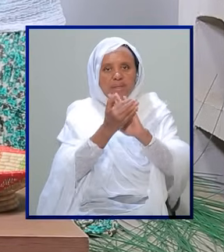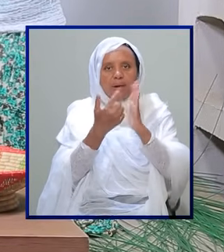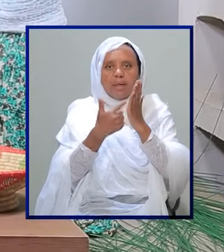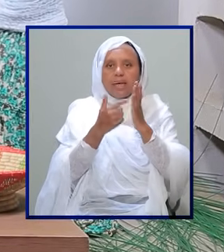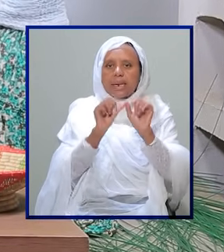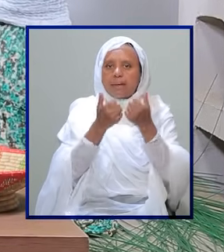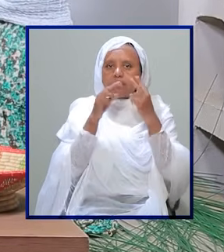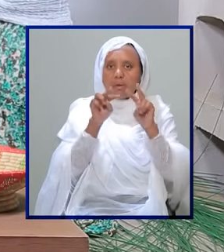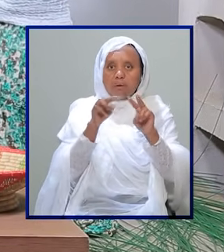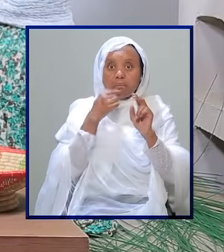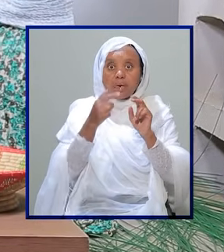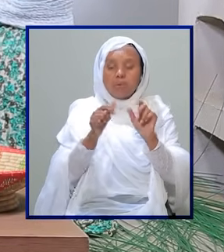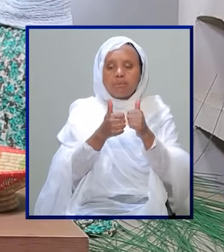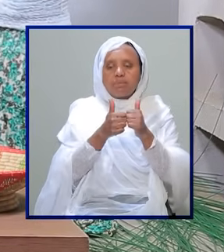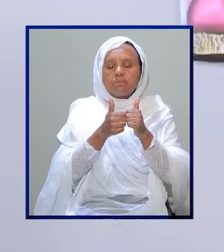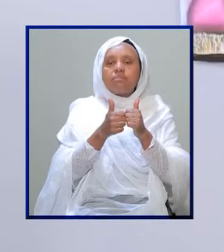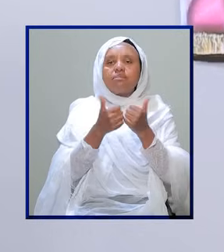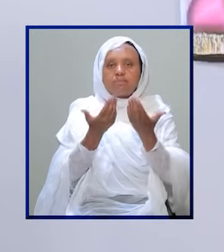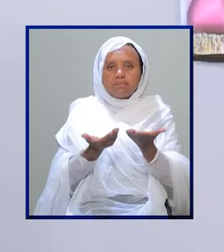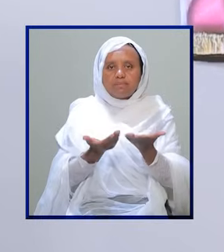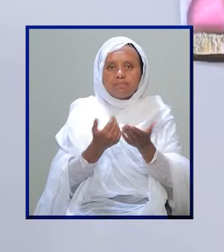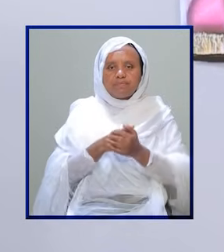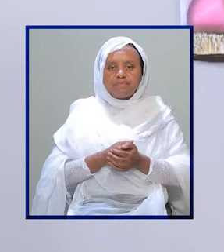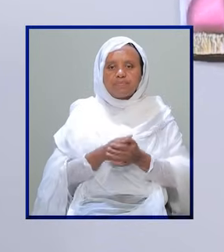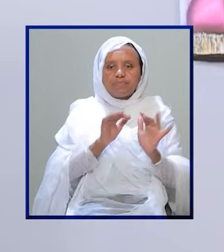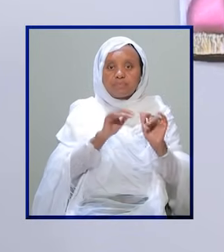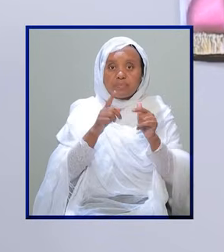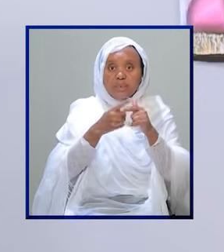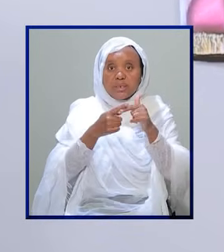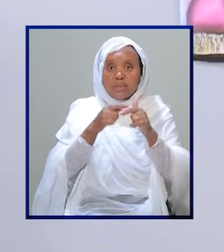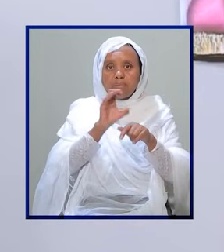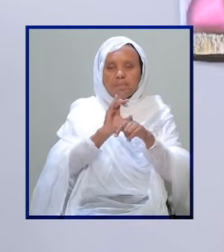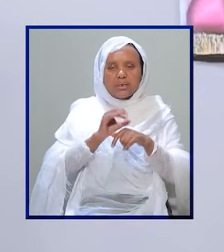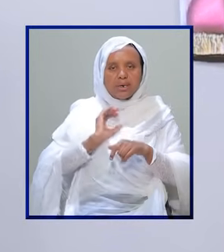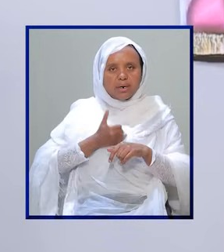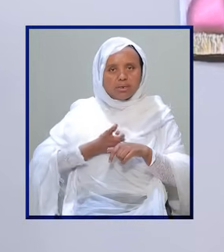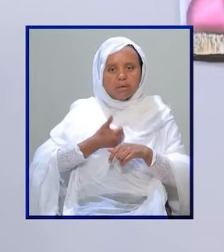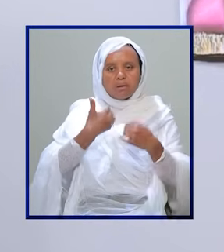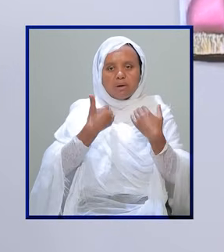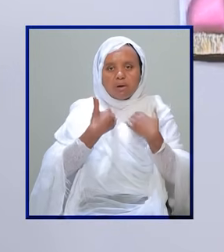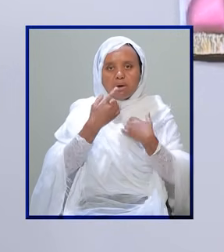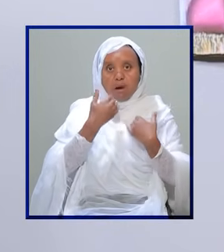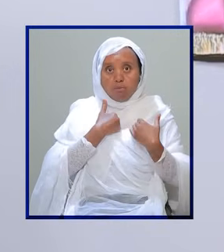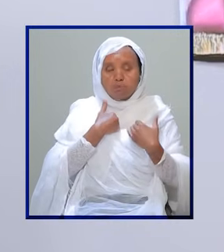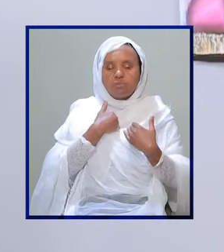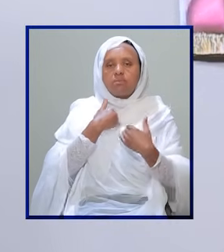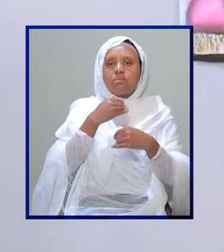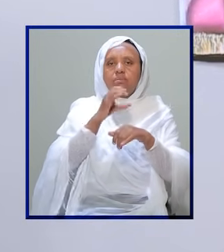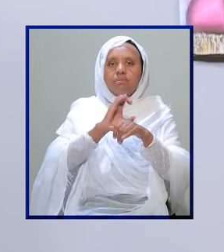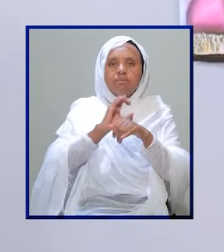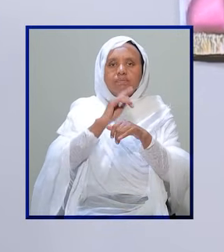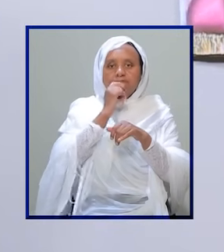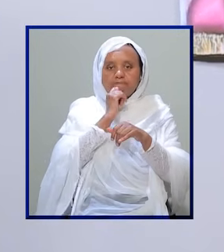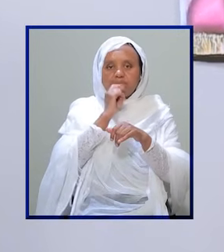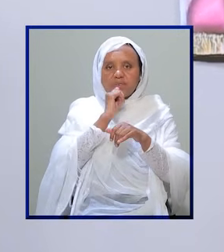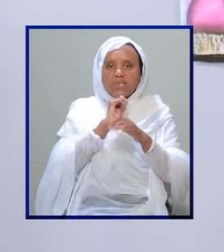ጉዳይ እንዴት ይታያል የሚል ነው። እጅ ከምን ብለናል። እንግዲህ በቤተ ክርስቲያናችን ካሉ ምስጢራተ ቤተ ክርስቲያን መካከል አንዱ